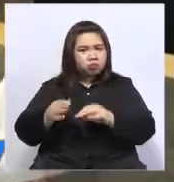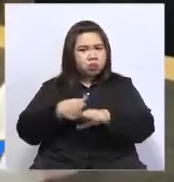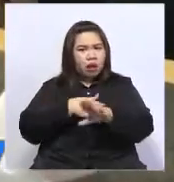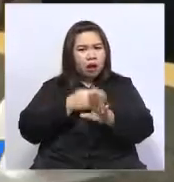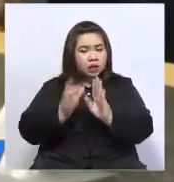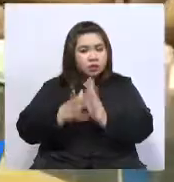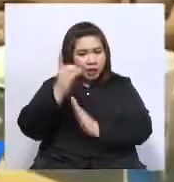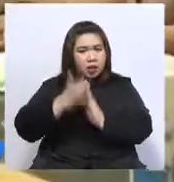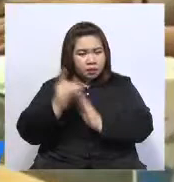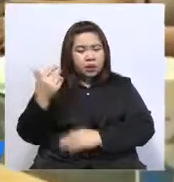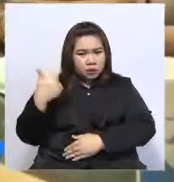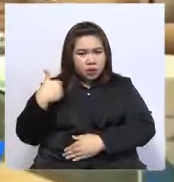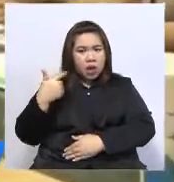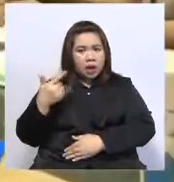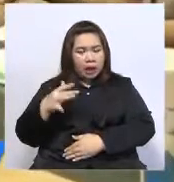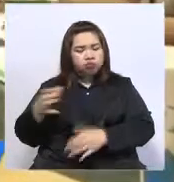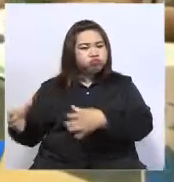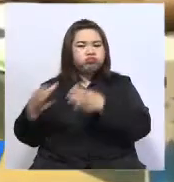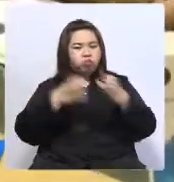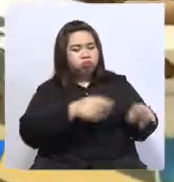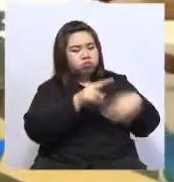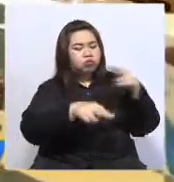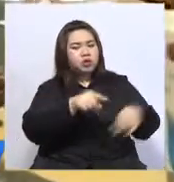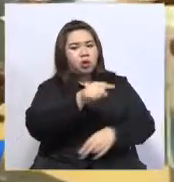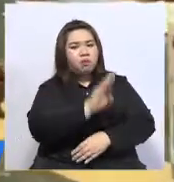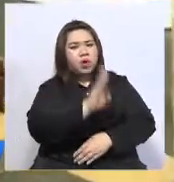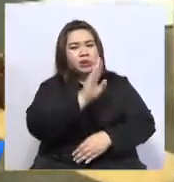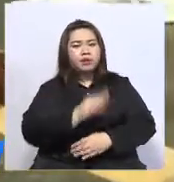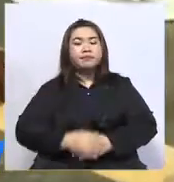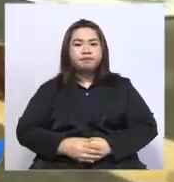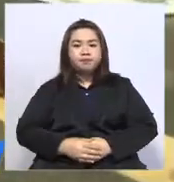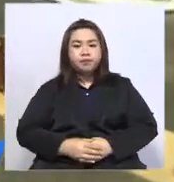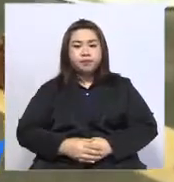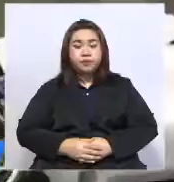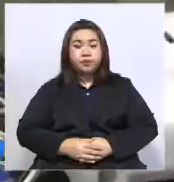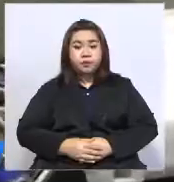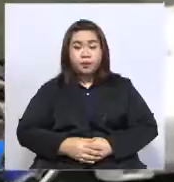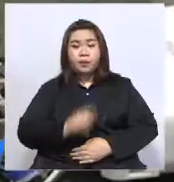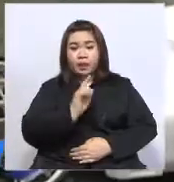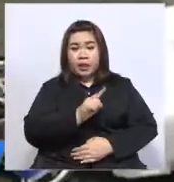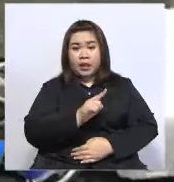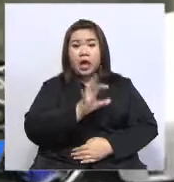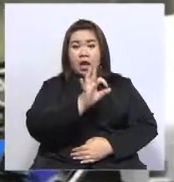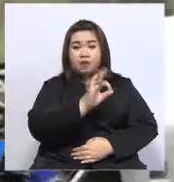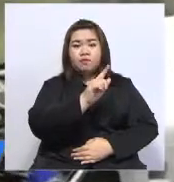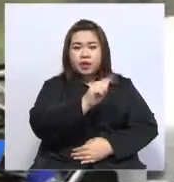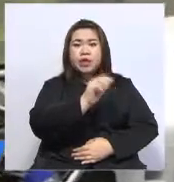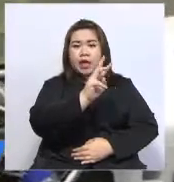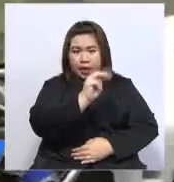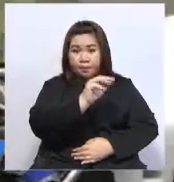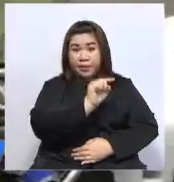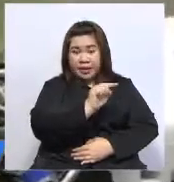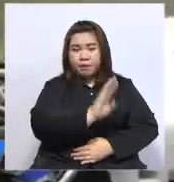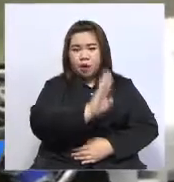1สัปดาห์แล้วนะครับก่อนที่จะนำคณะทั้งหมดลงตรวจสอบในวันนี้นะครับสำหรับบริษัท SPM อาหารสัตว์นะครับก็